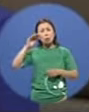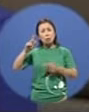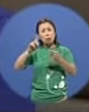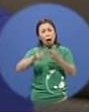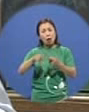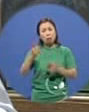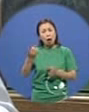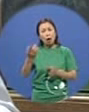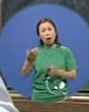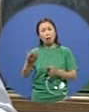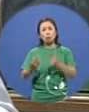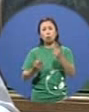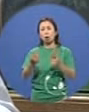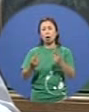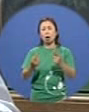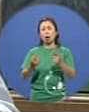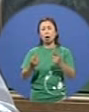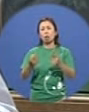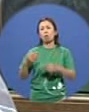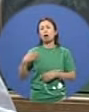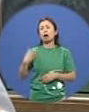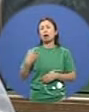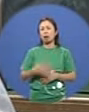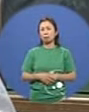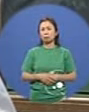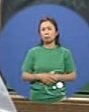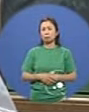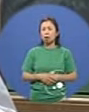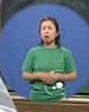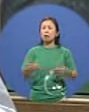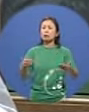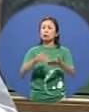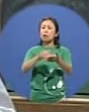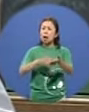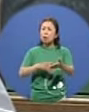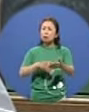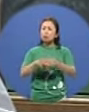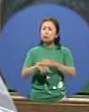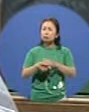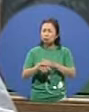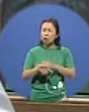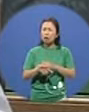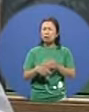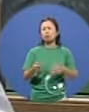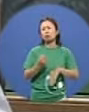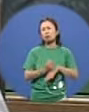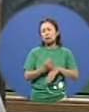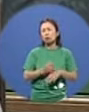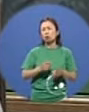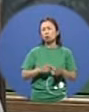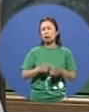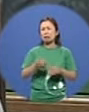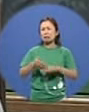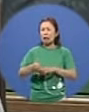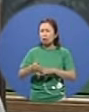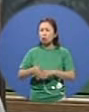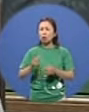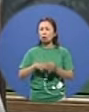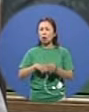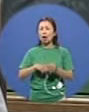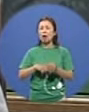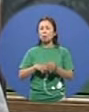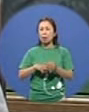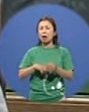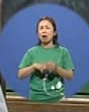えま仕事がなぜやめるかと仕事がきつかったうんあの長時間残業いうのはあるんですけどはいはいあのその